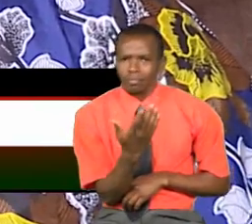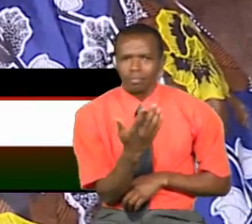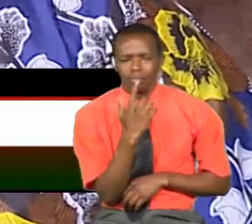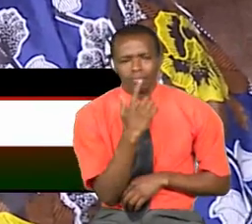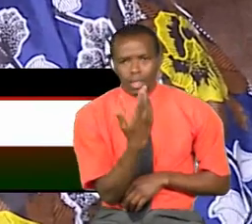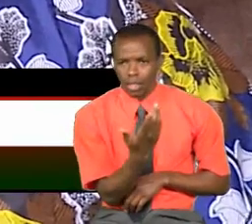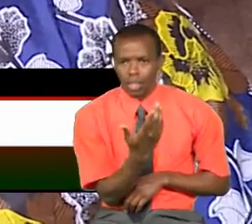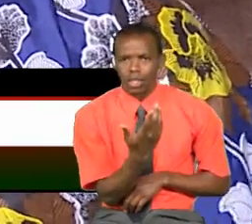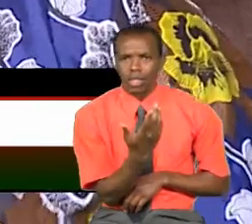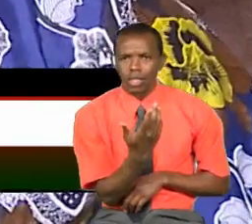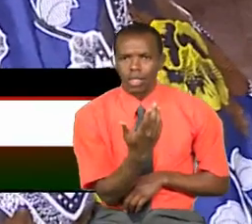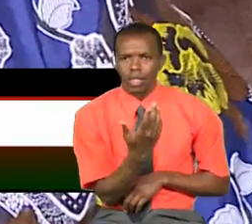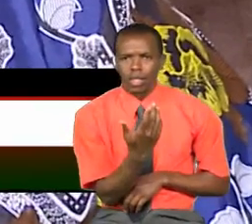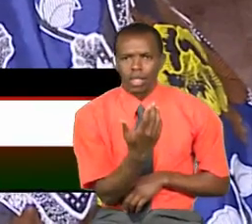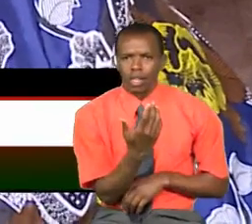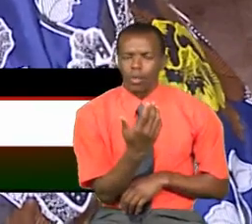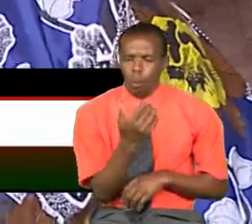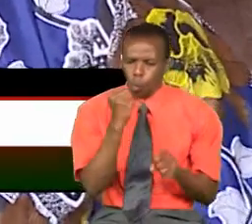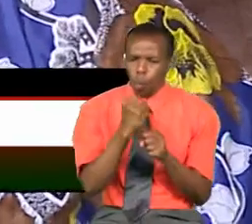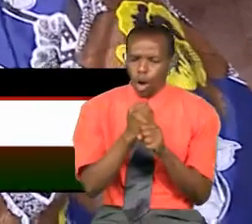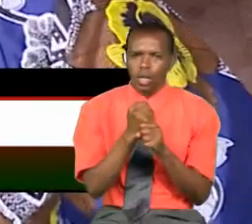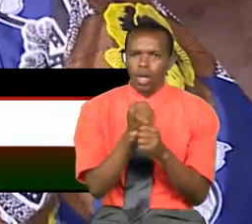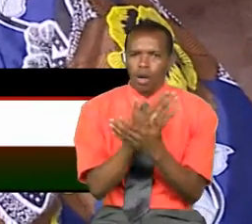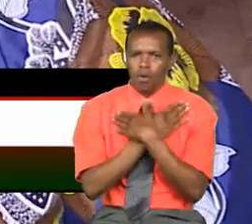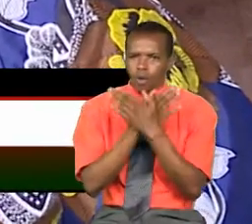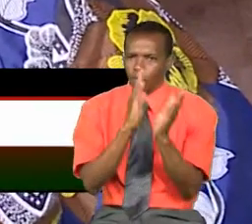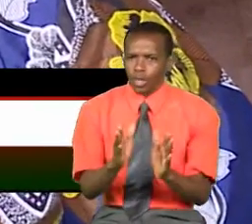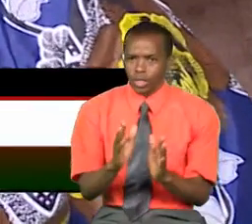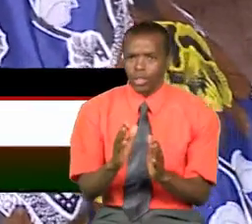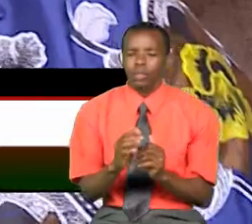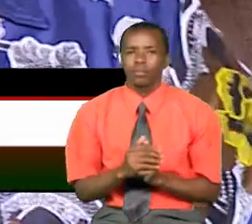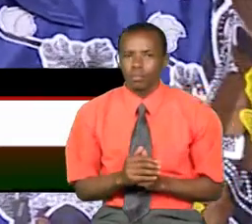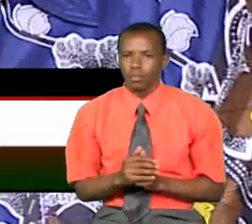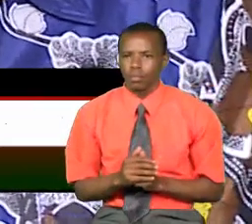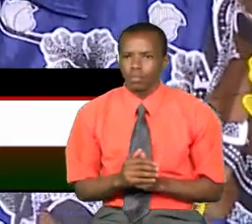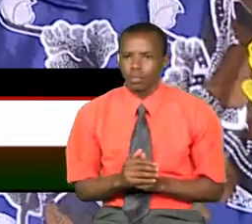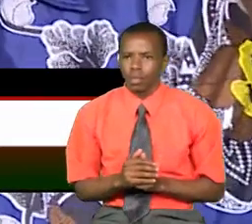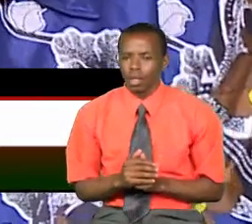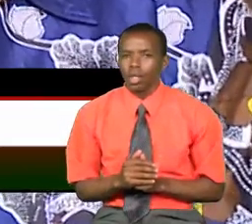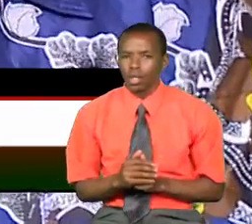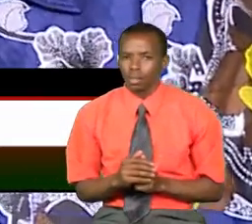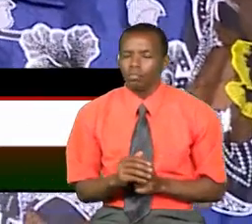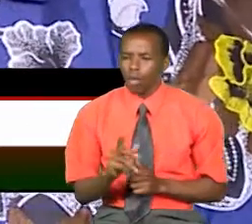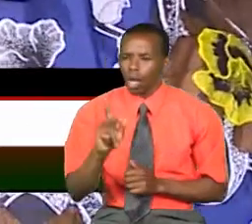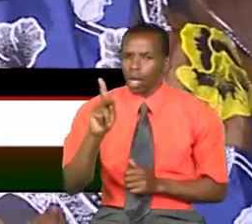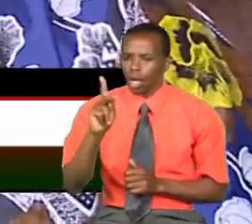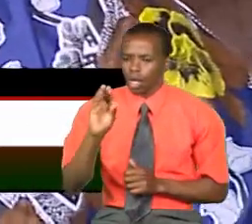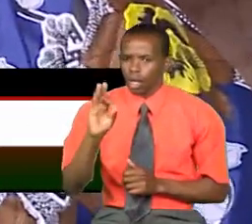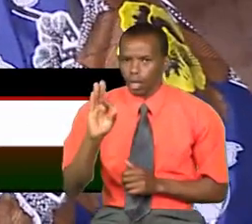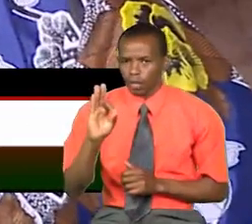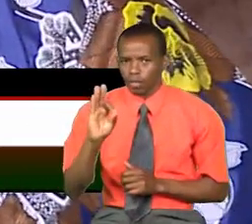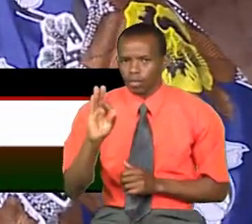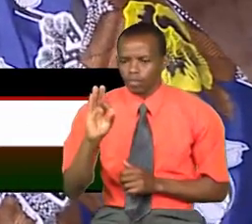Akasema, my colleagues, we are being attacked by the loyal forces. Yani wenzangu, tunashambuliwa na